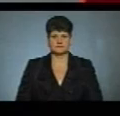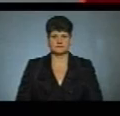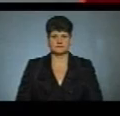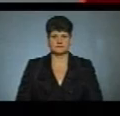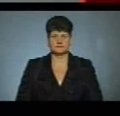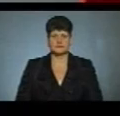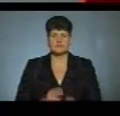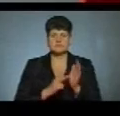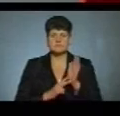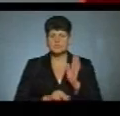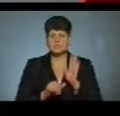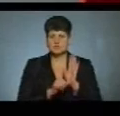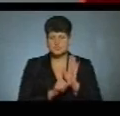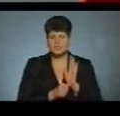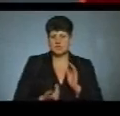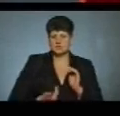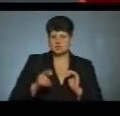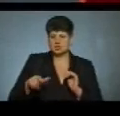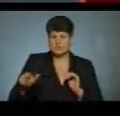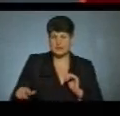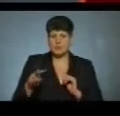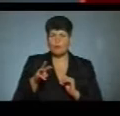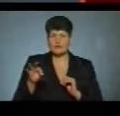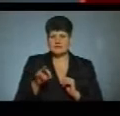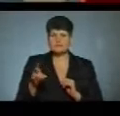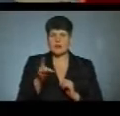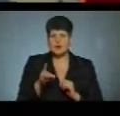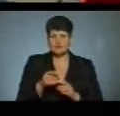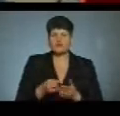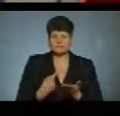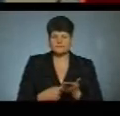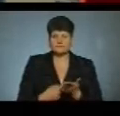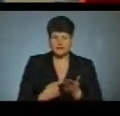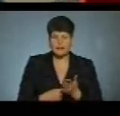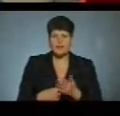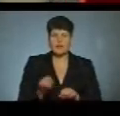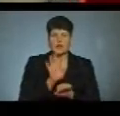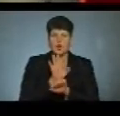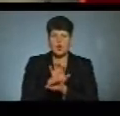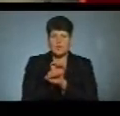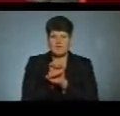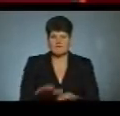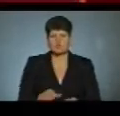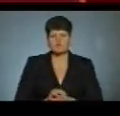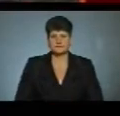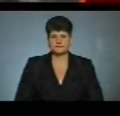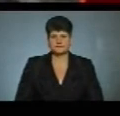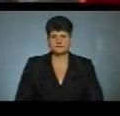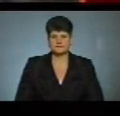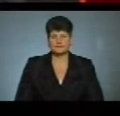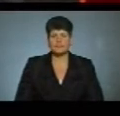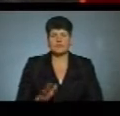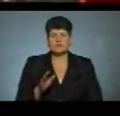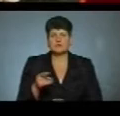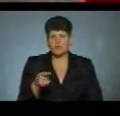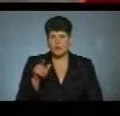У 76 жителів Монастириського району підтвердили коронавірус. Серед них міський голова Монастириськів.